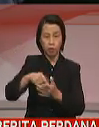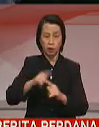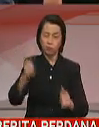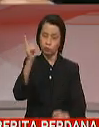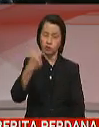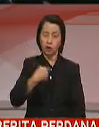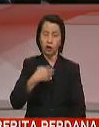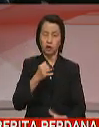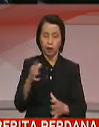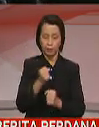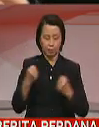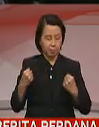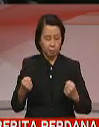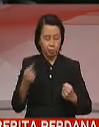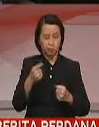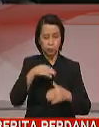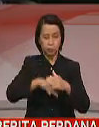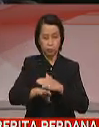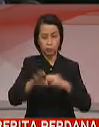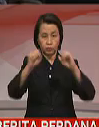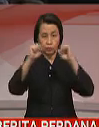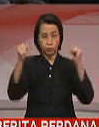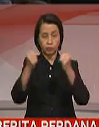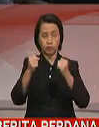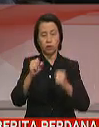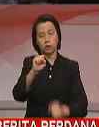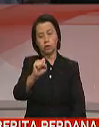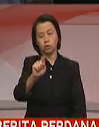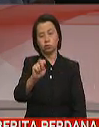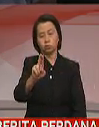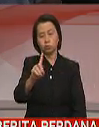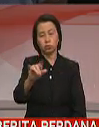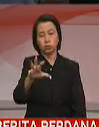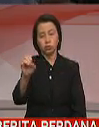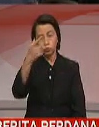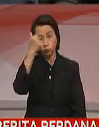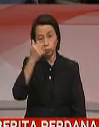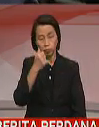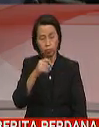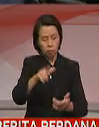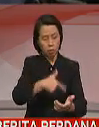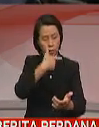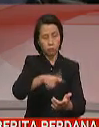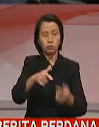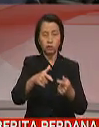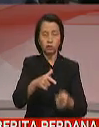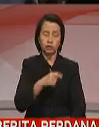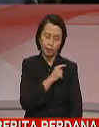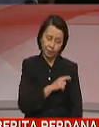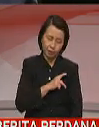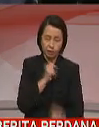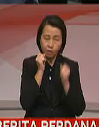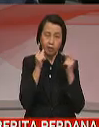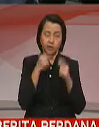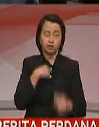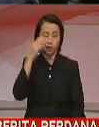nak mengambil kekuatan untuk nak masuk dalam studio sebab lagu ni agak personal, agak mengejut dan tak